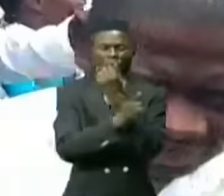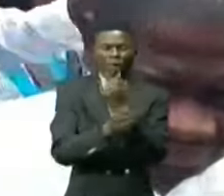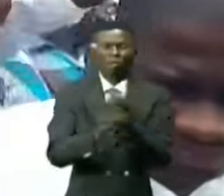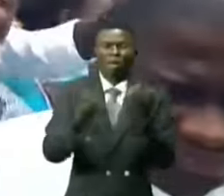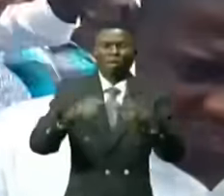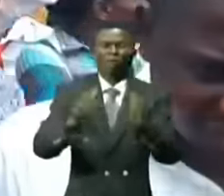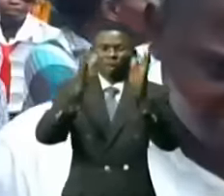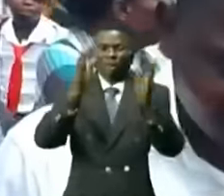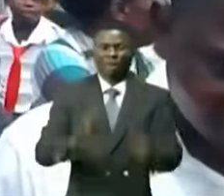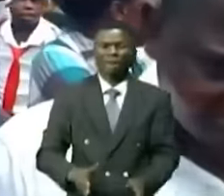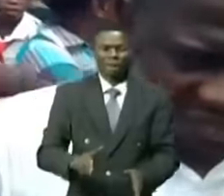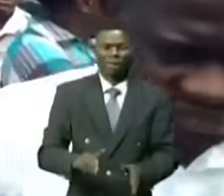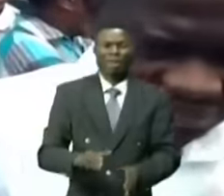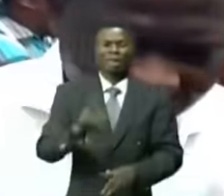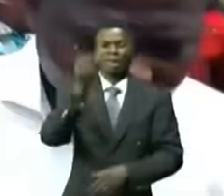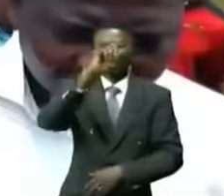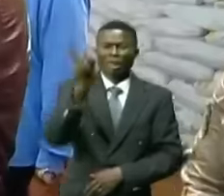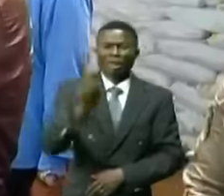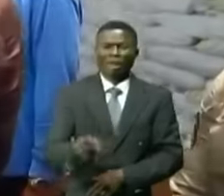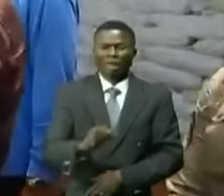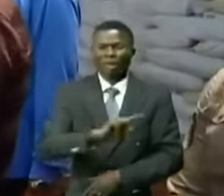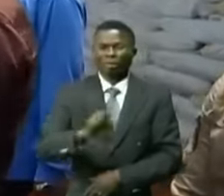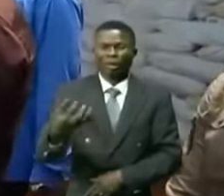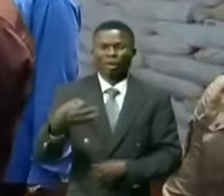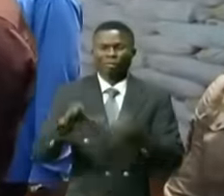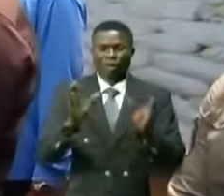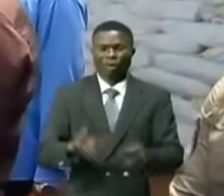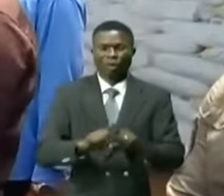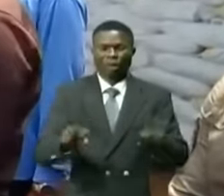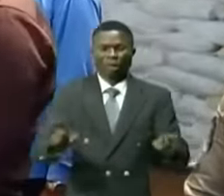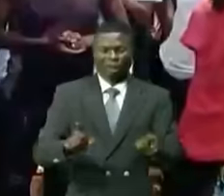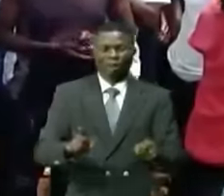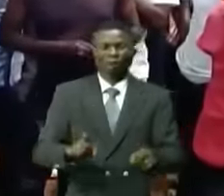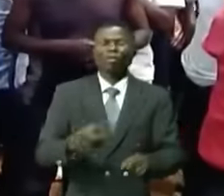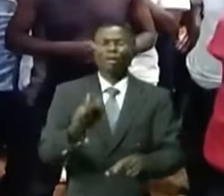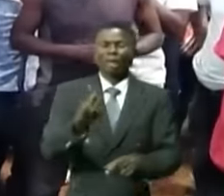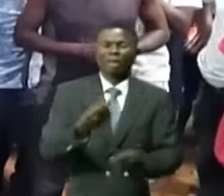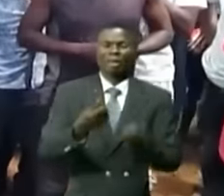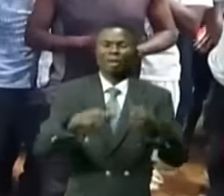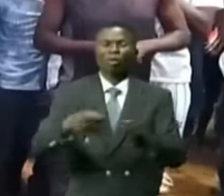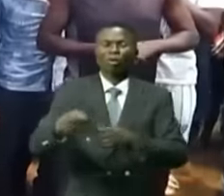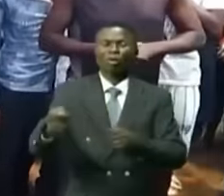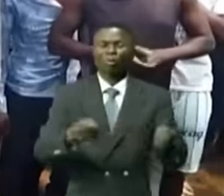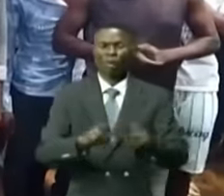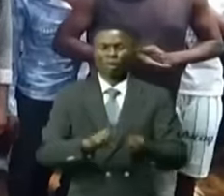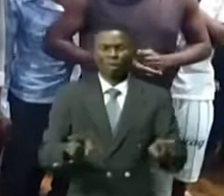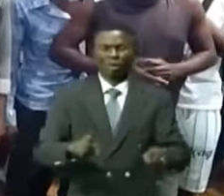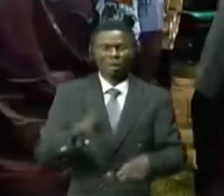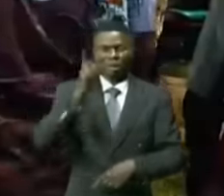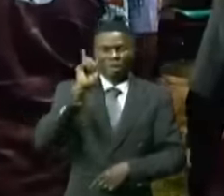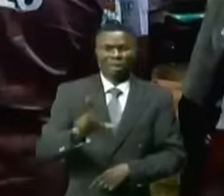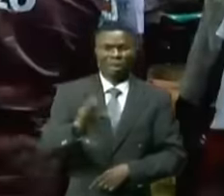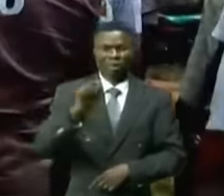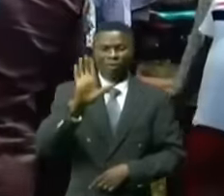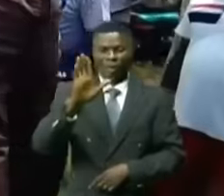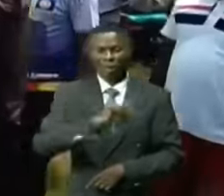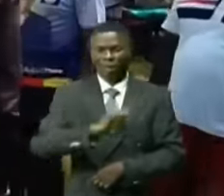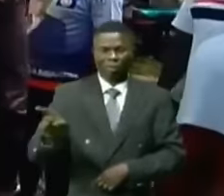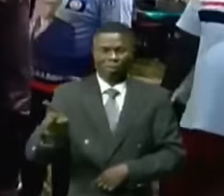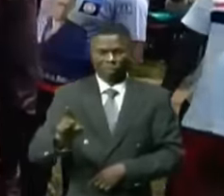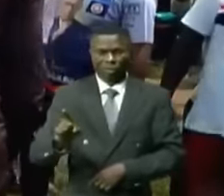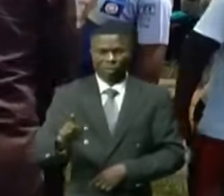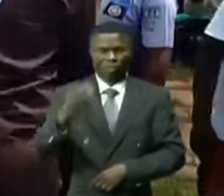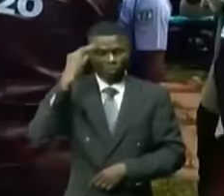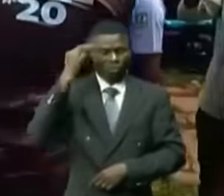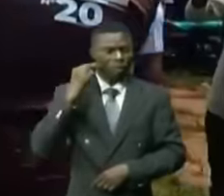sac, contrairement au prix actuel sur le marché de 125 000 francs congolais, d'autres s'en suivront, selon le ministre